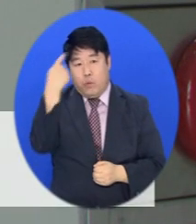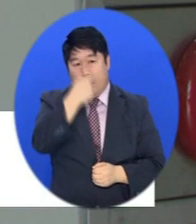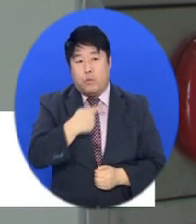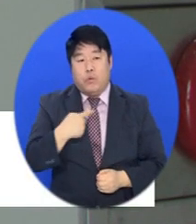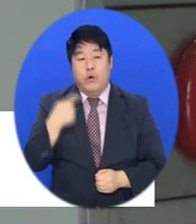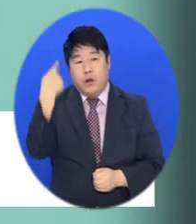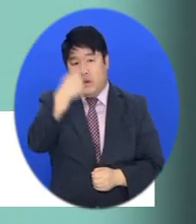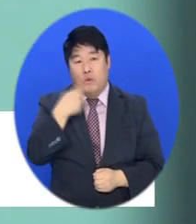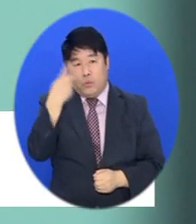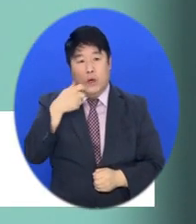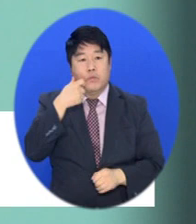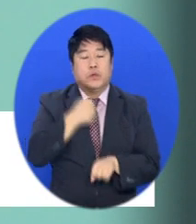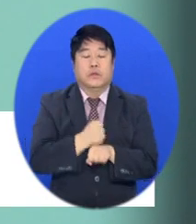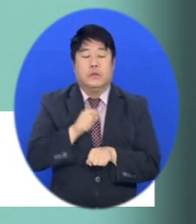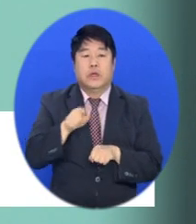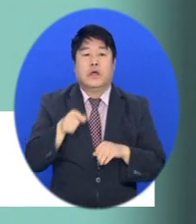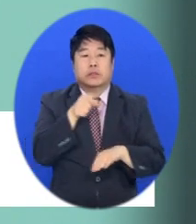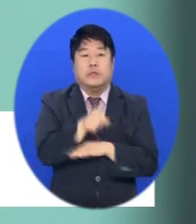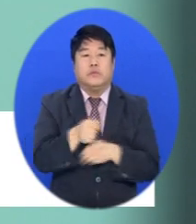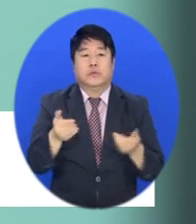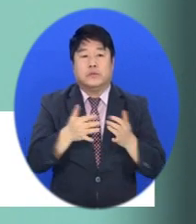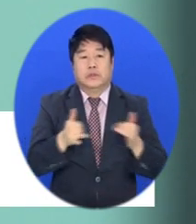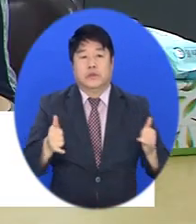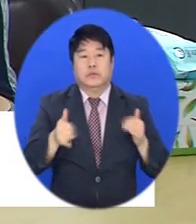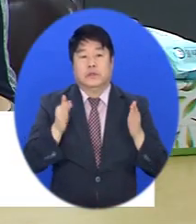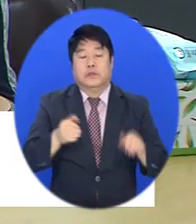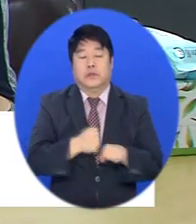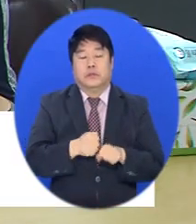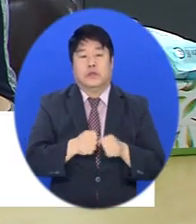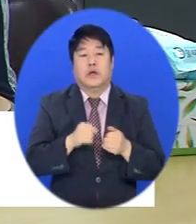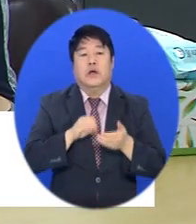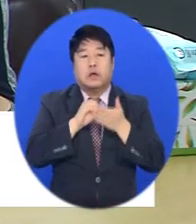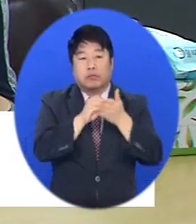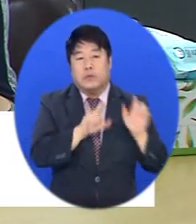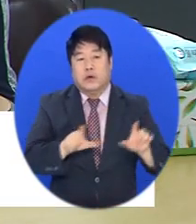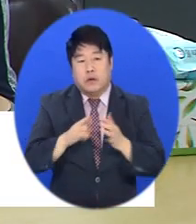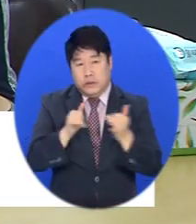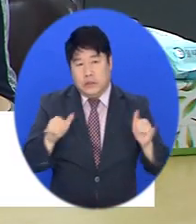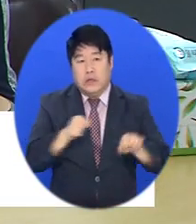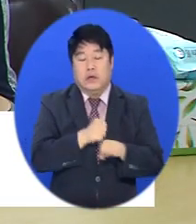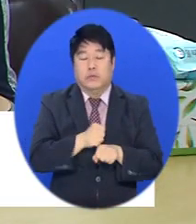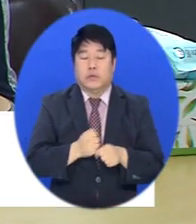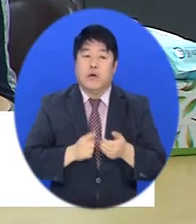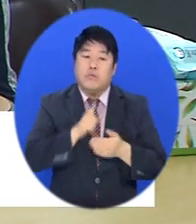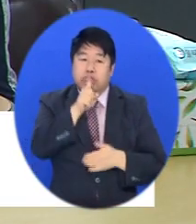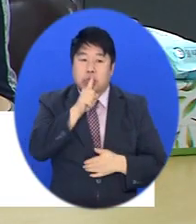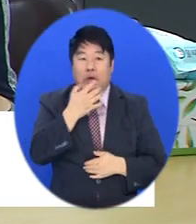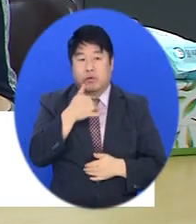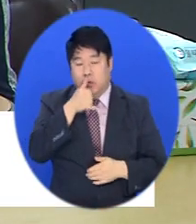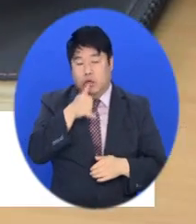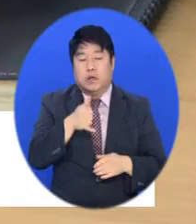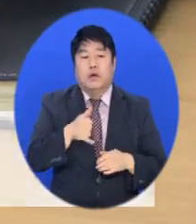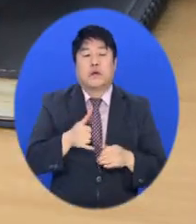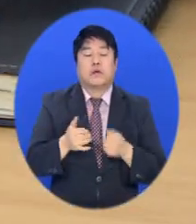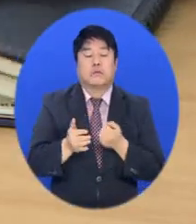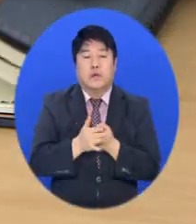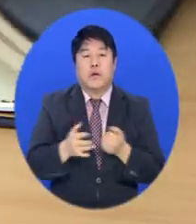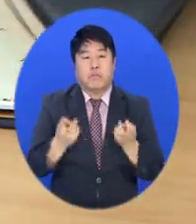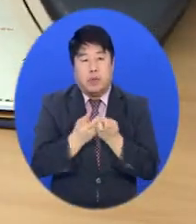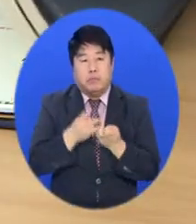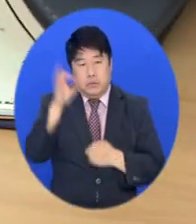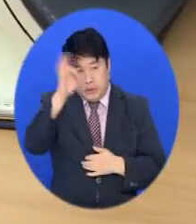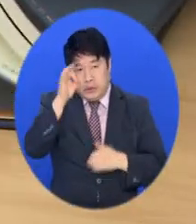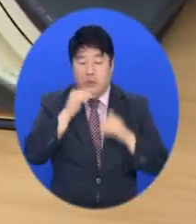못했는데 이후 사무소 직원들 사이에서 입주민들이 민원을 넣을 수 있다는 우려가 나와 방법을 찾아보는 과정이었을